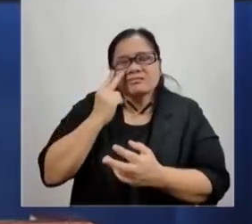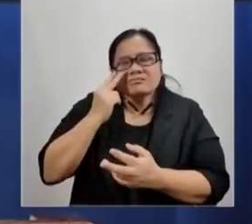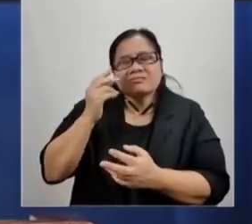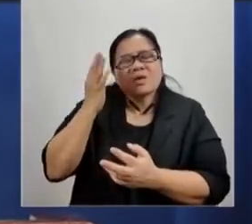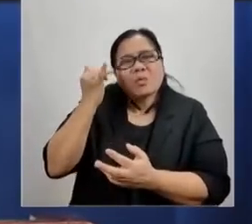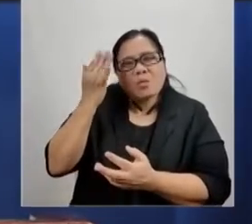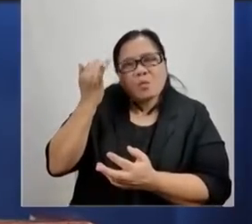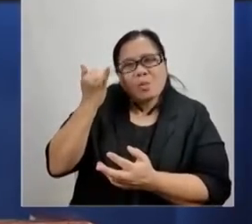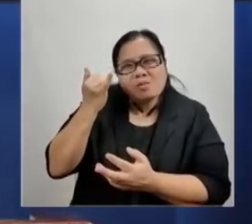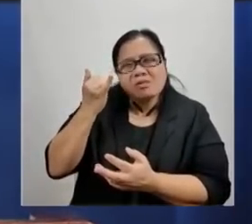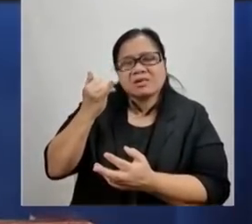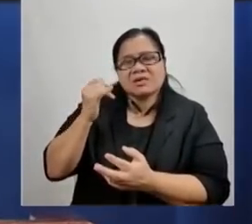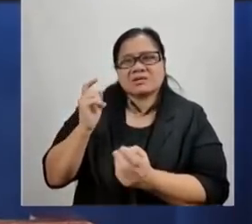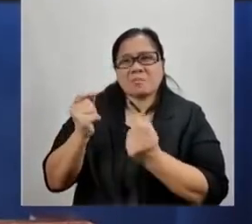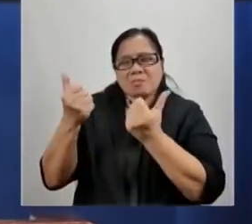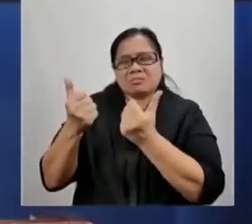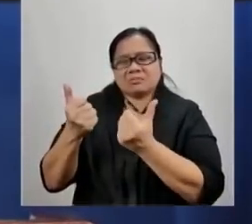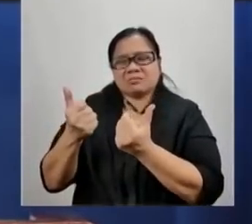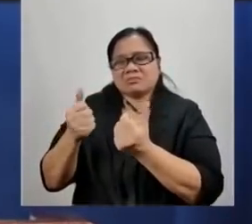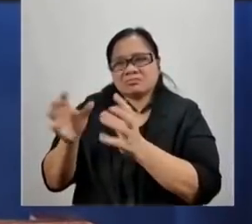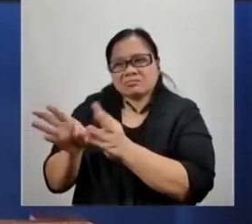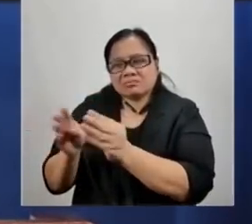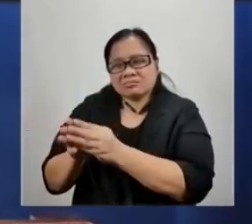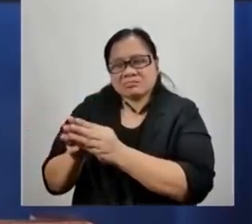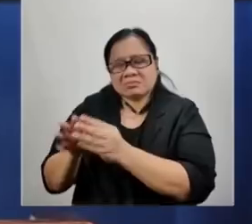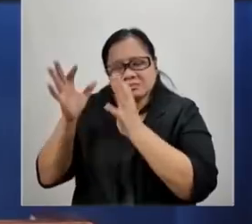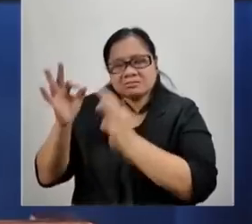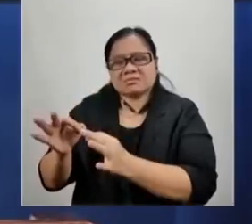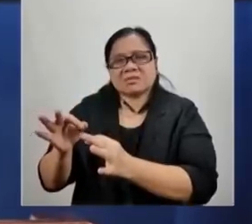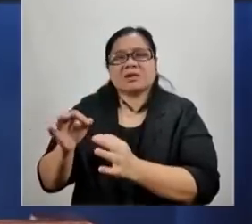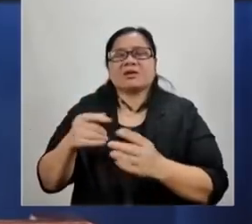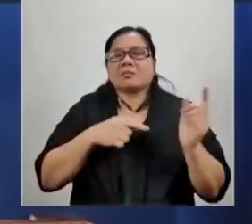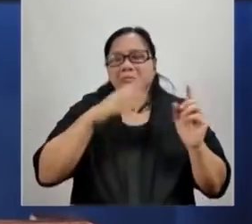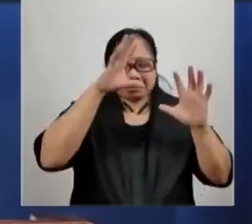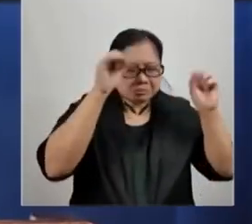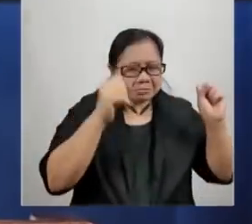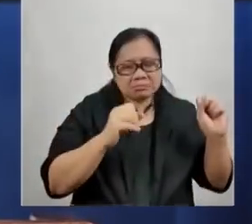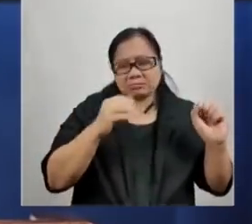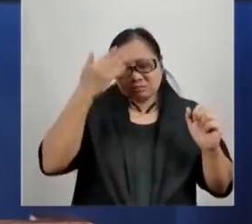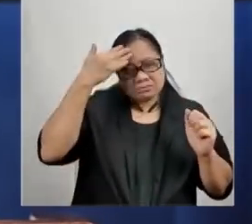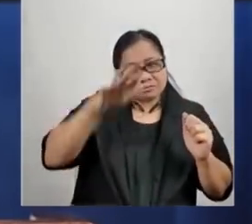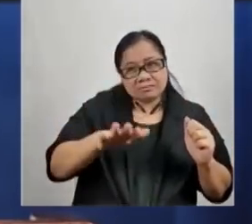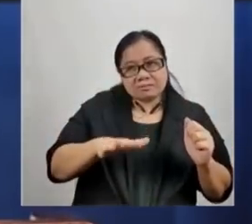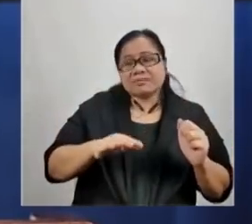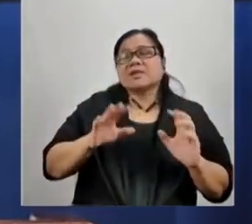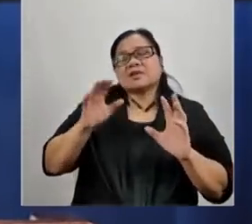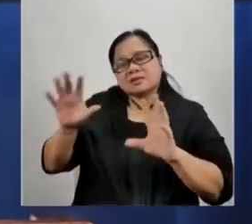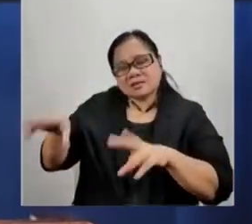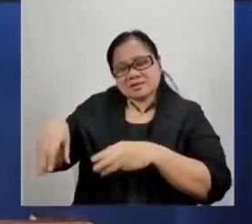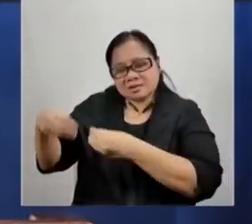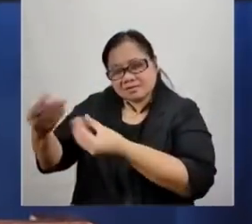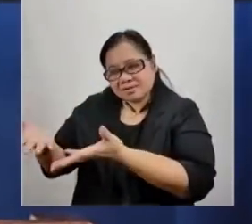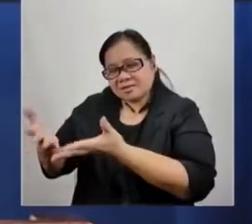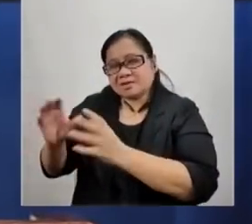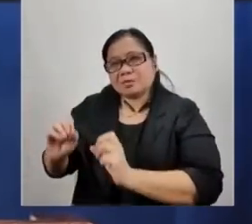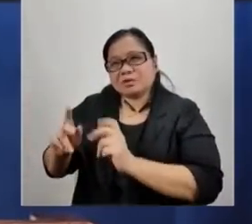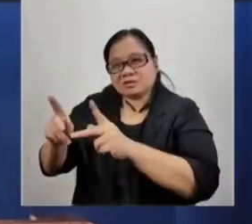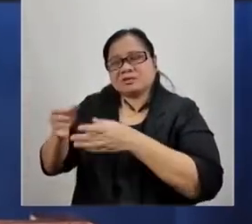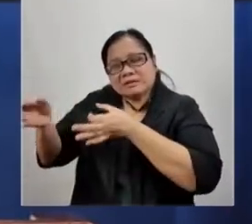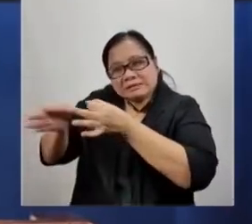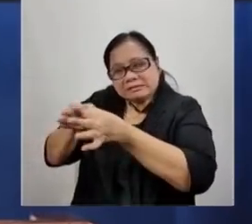sila na walang kaalam-alam ang presidente and bibigyan sila ng pagkakataon i-explain yung panig nila. Pagka